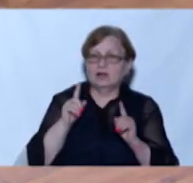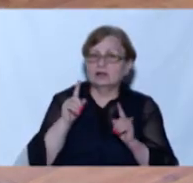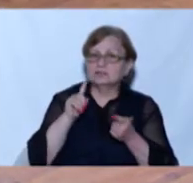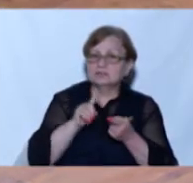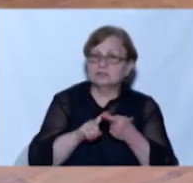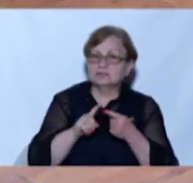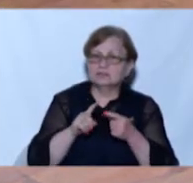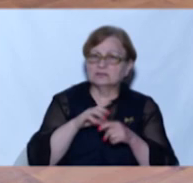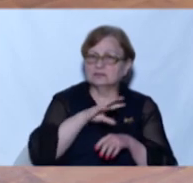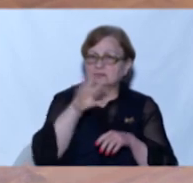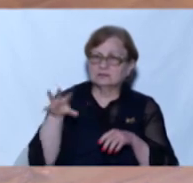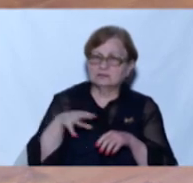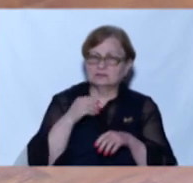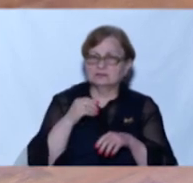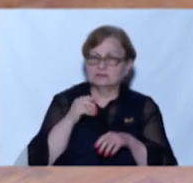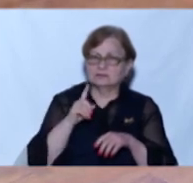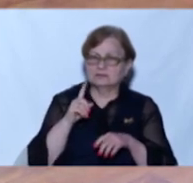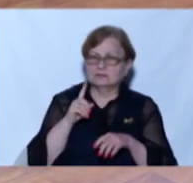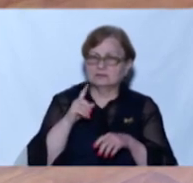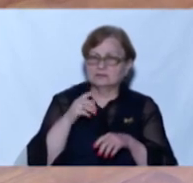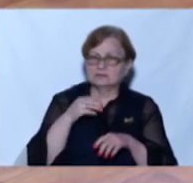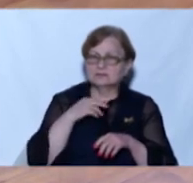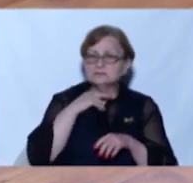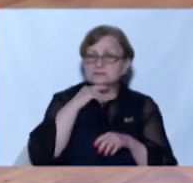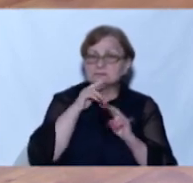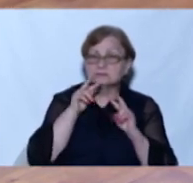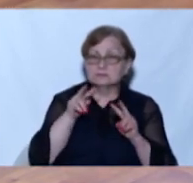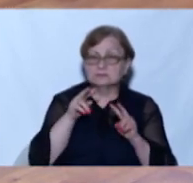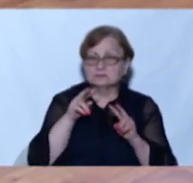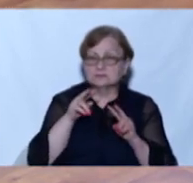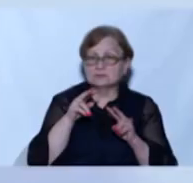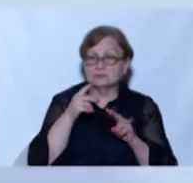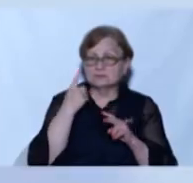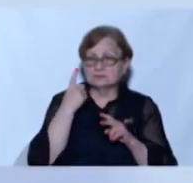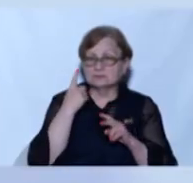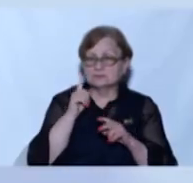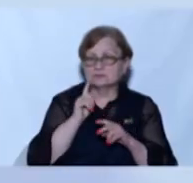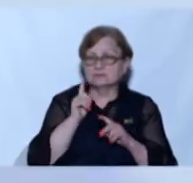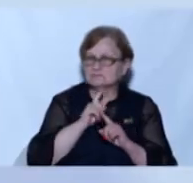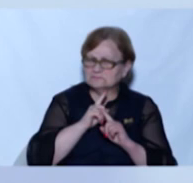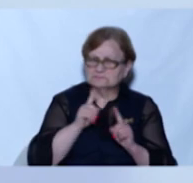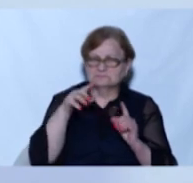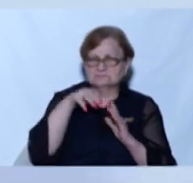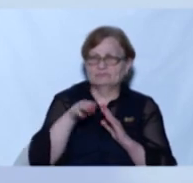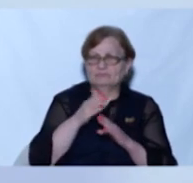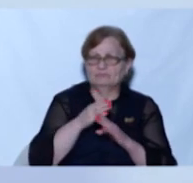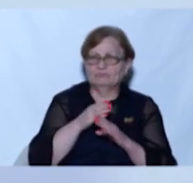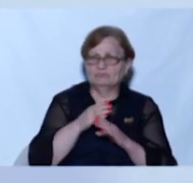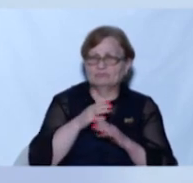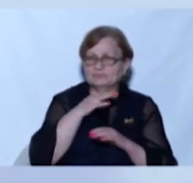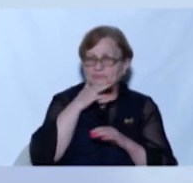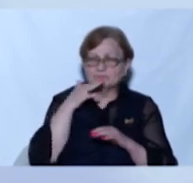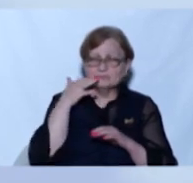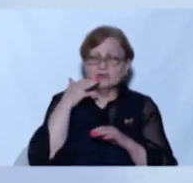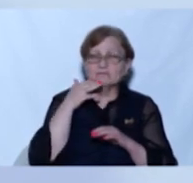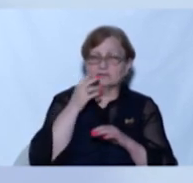შეეხება ყველაზე მეტად რითიც იპყრობს ჩვენს ყურადღებას, კიდევ ერთი რამით, უფრო სწორედ, ძალიან ბევრი რამით